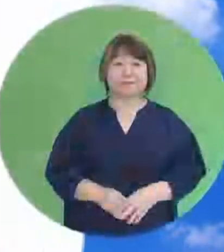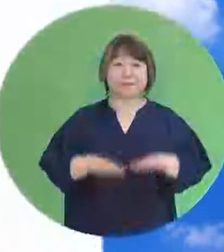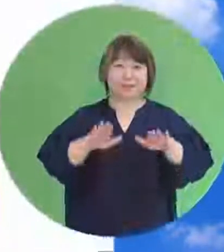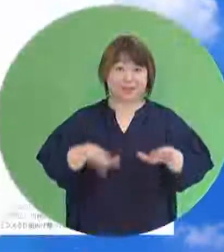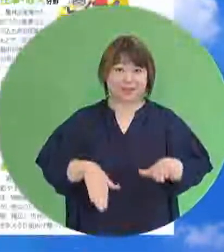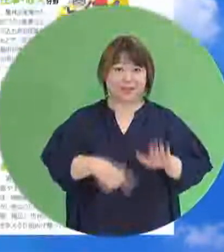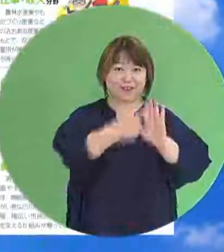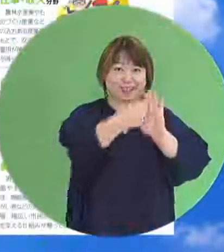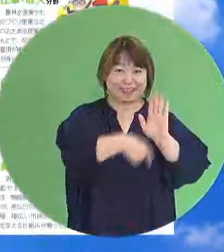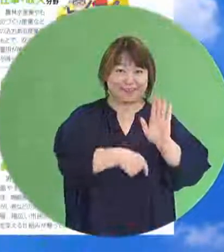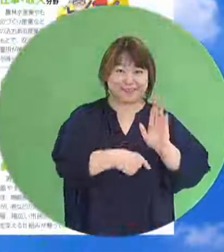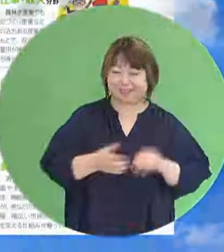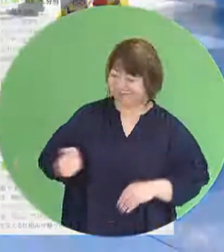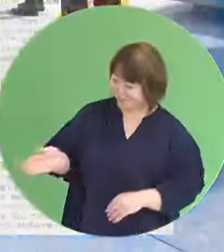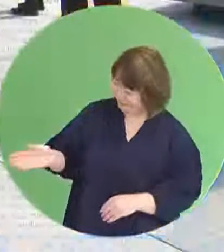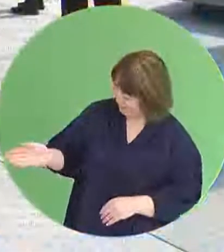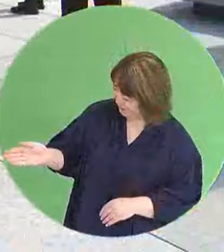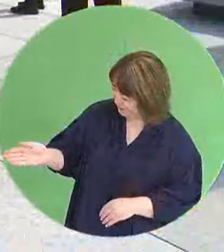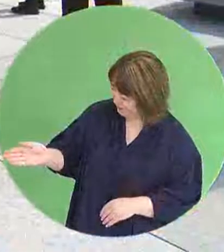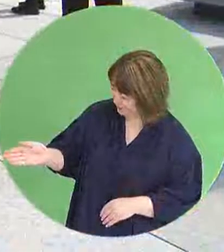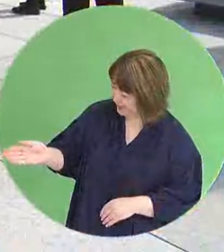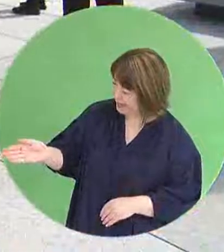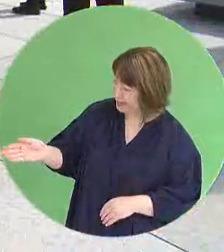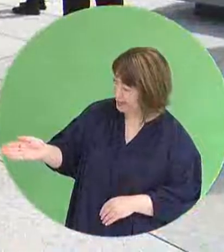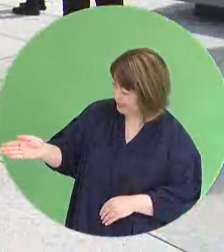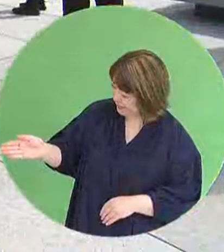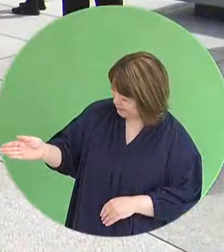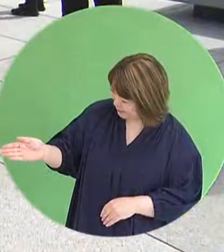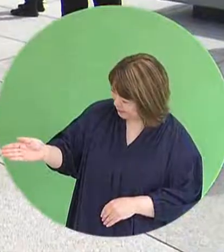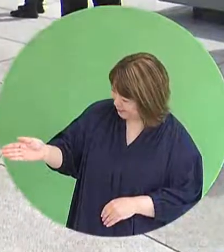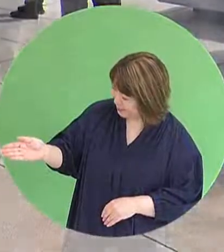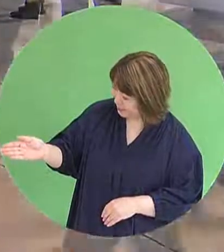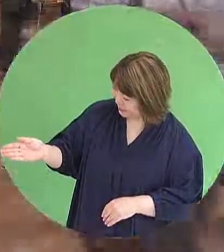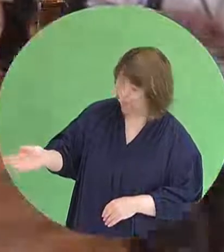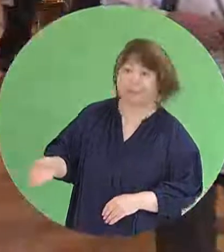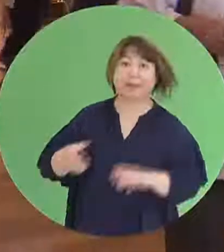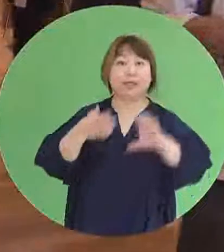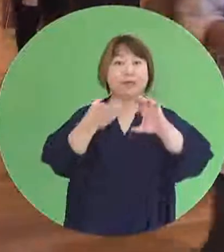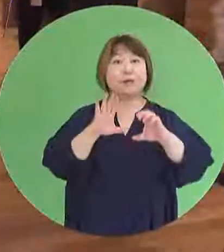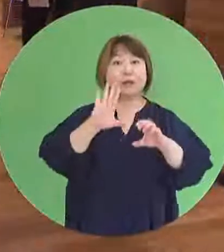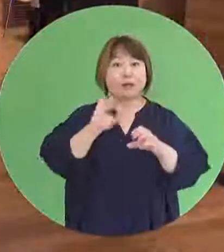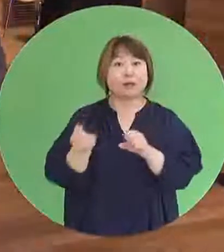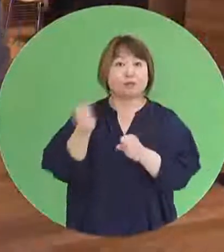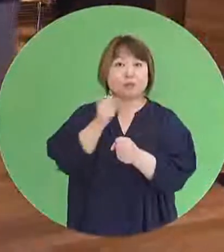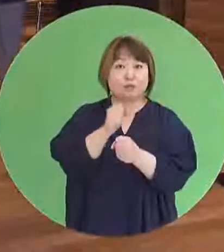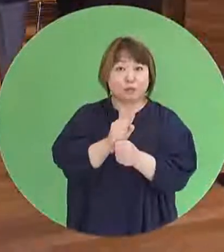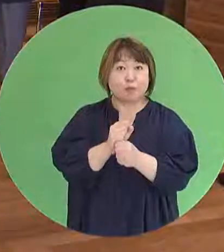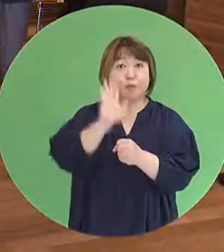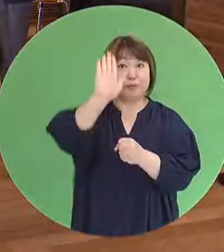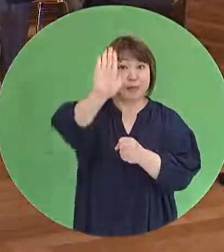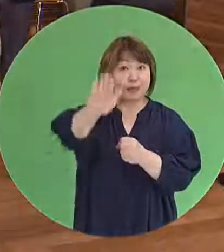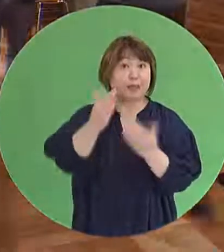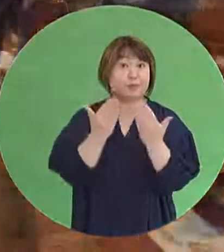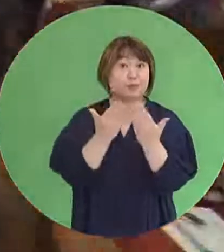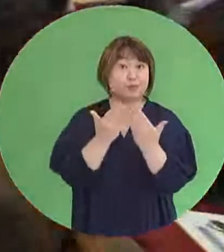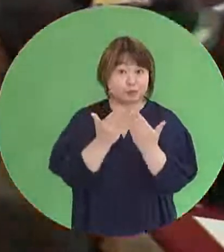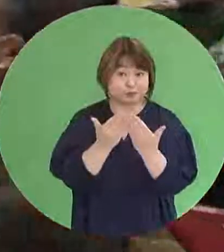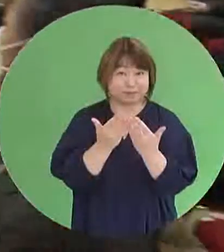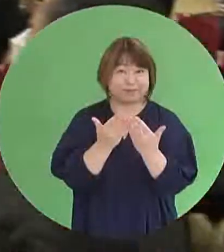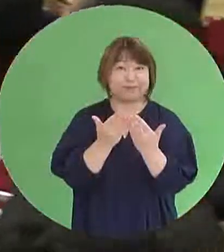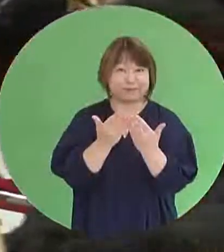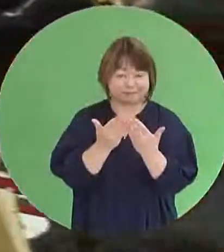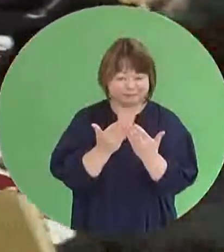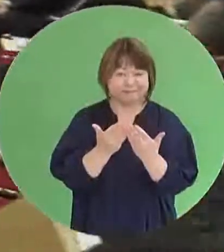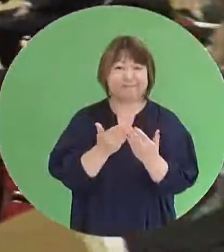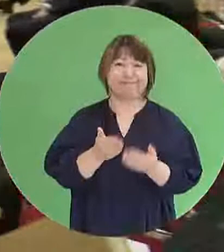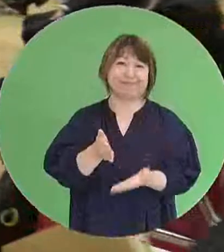今週のテーマは未来につなぐ震災伝承、岩手復興未来塾震災語り部